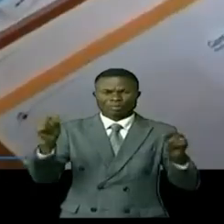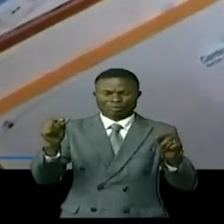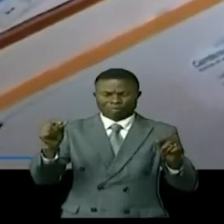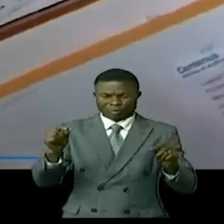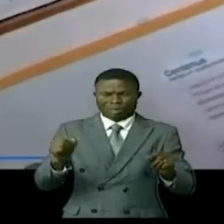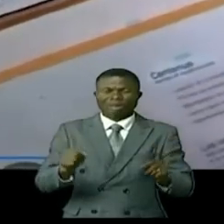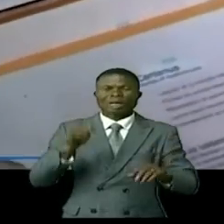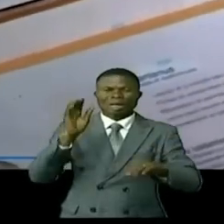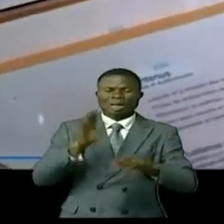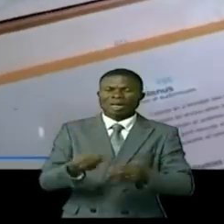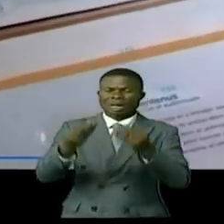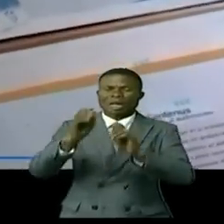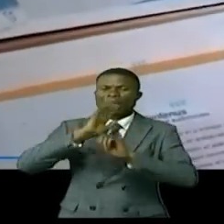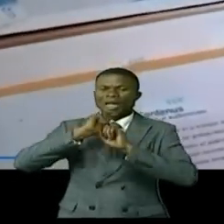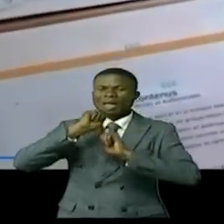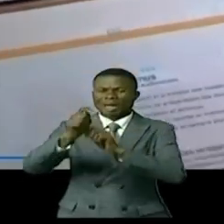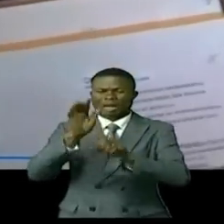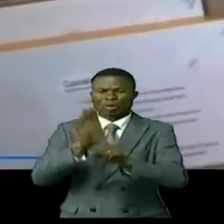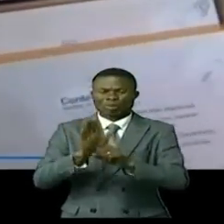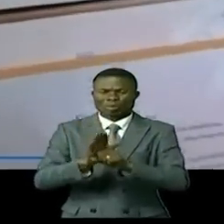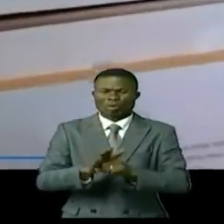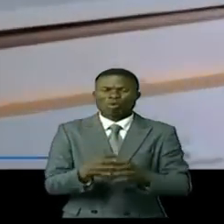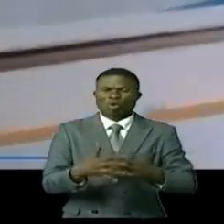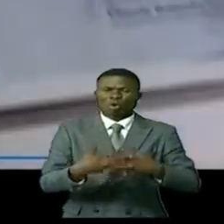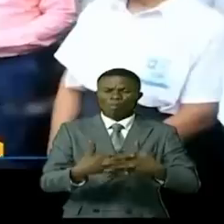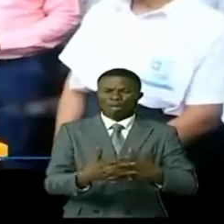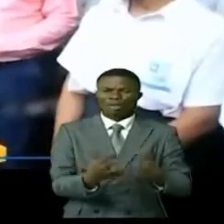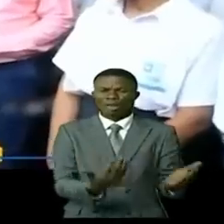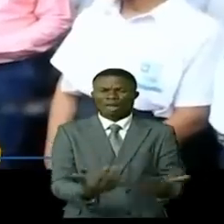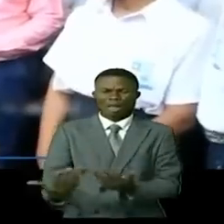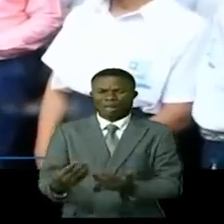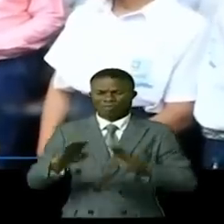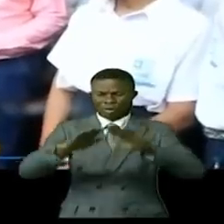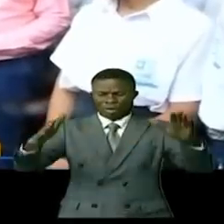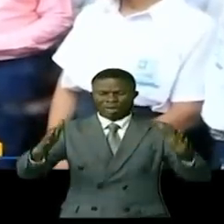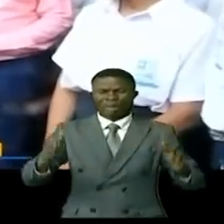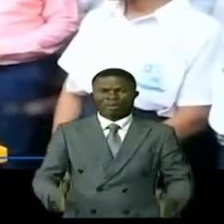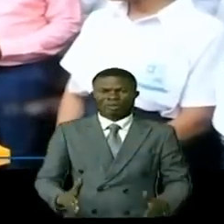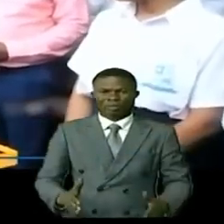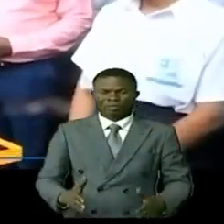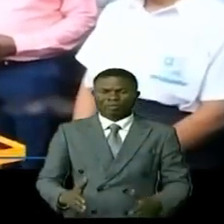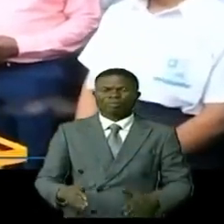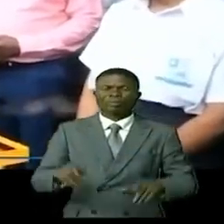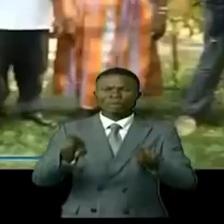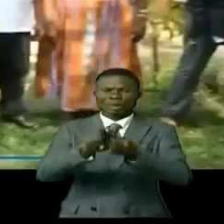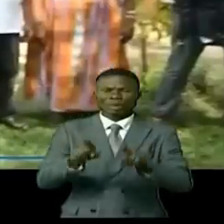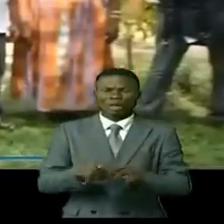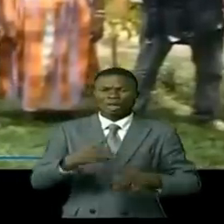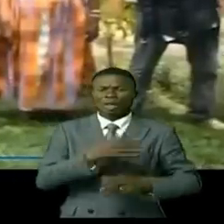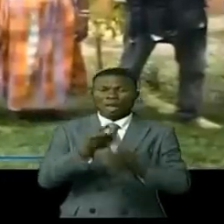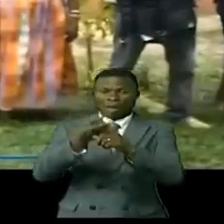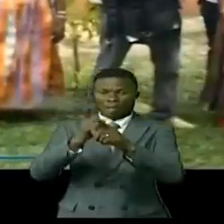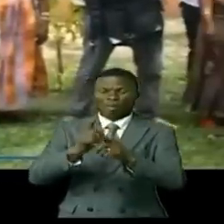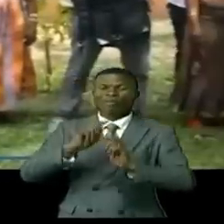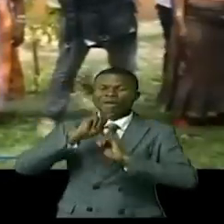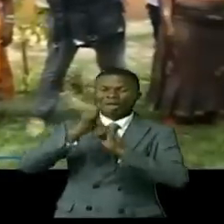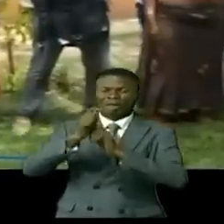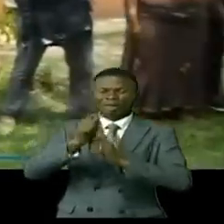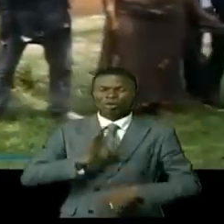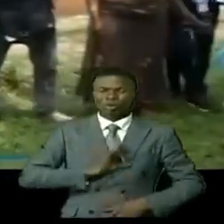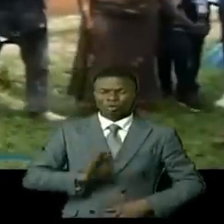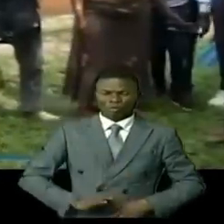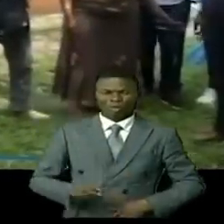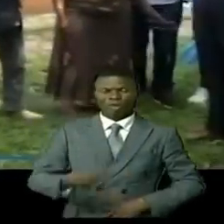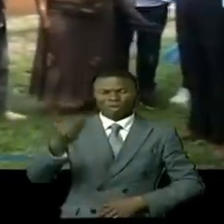a remis un lot important du matériel informatique et plusieurs tablettes, dont remis au nom du président de la République,